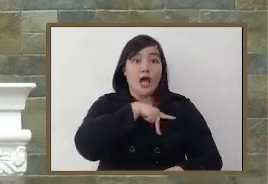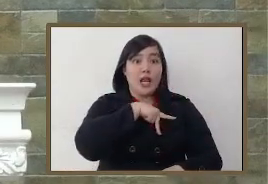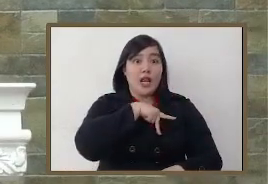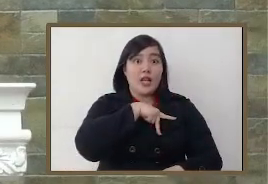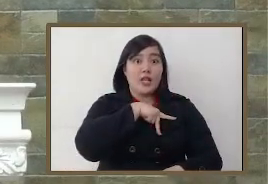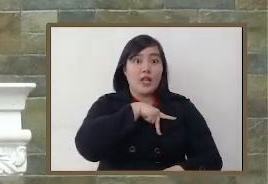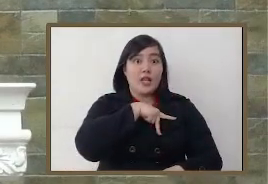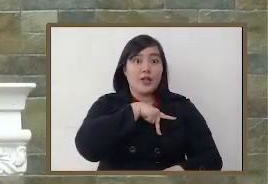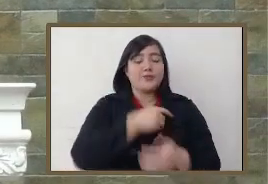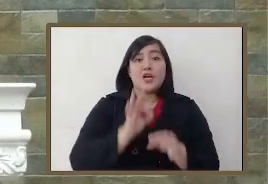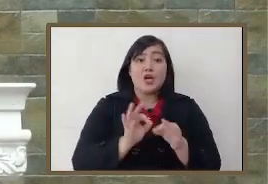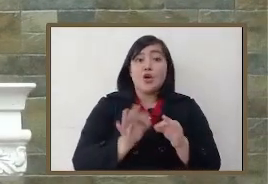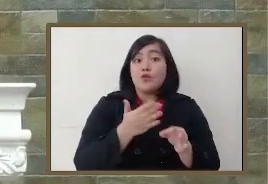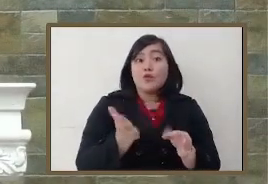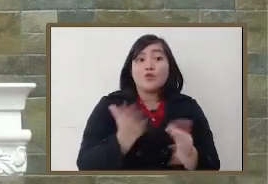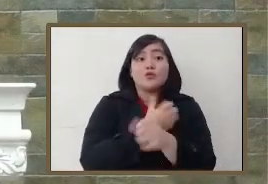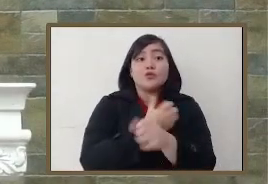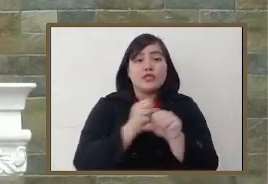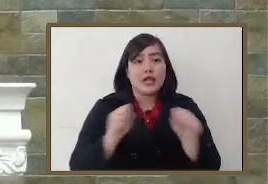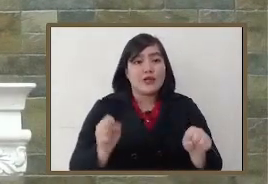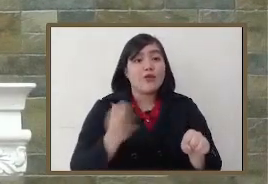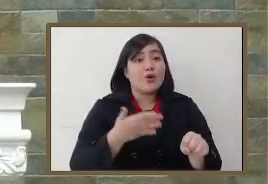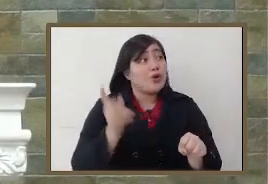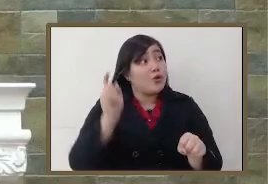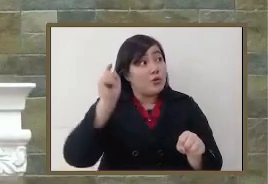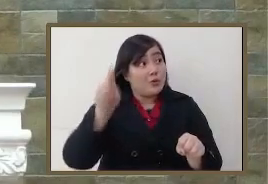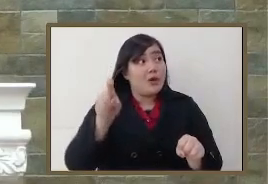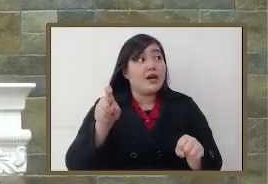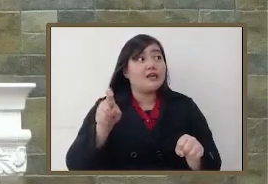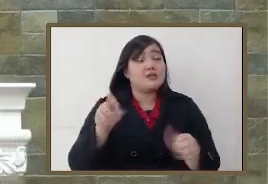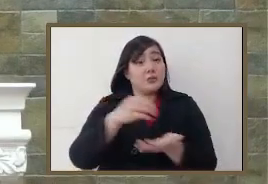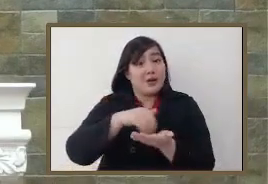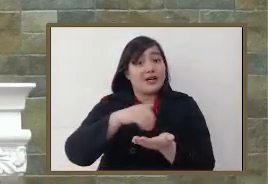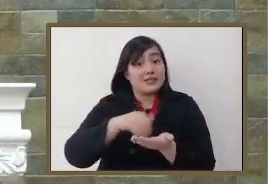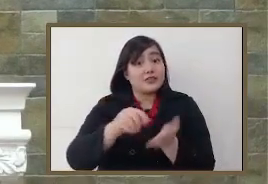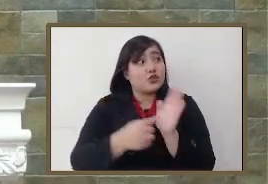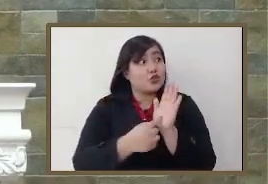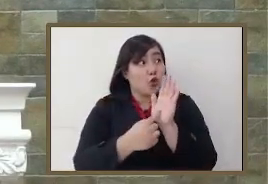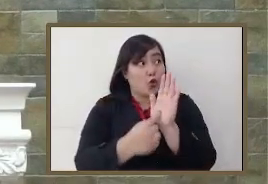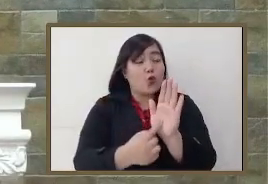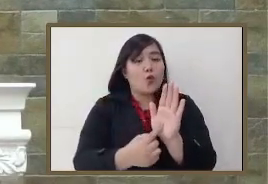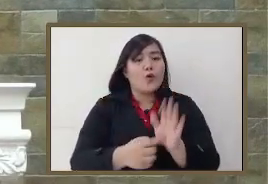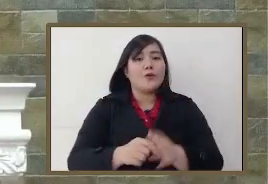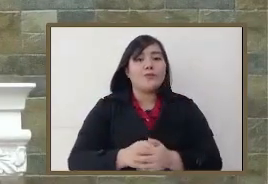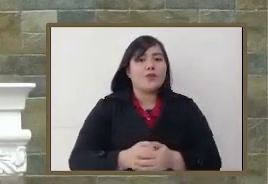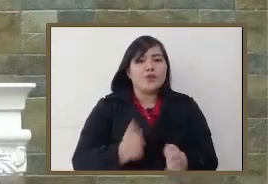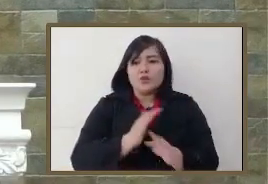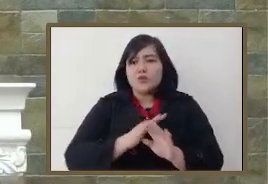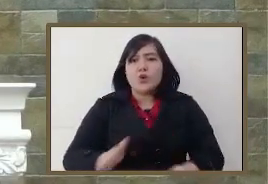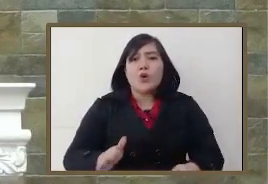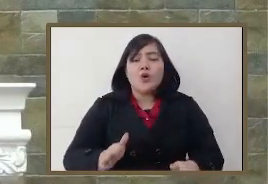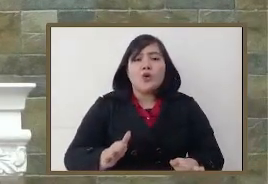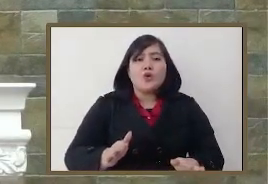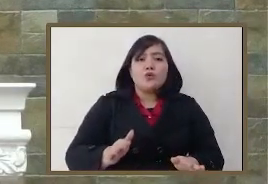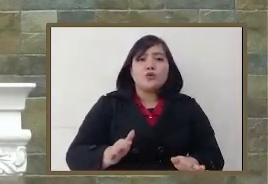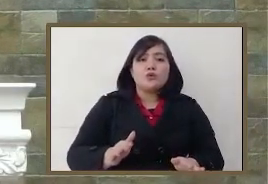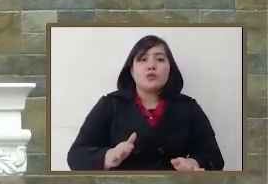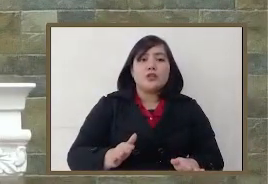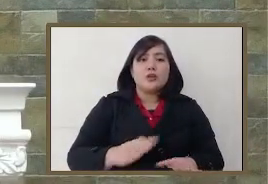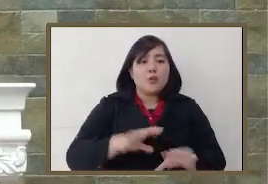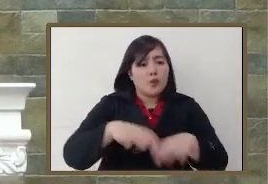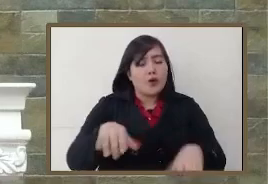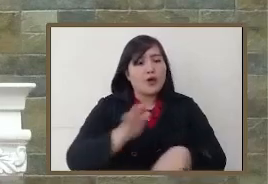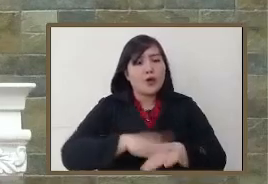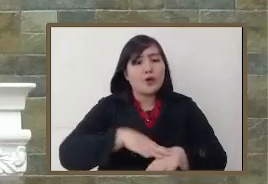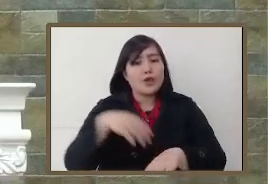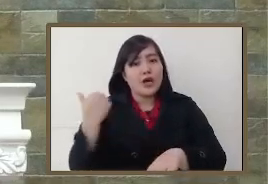At kung ikaw ay naligtas, alright, you have to work out your own. Don't work out others' salvation. You cannot do that.